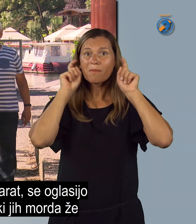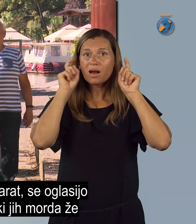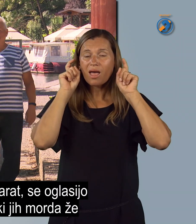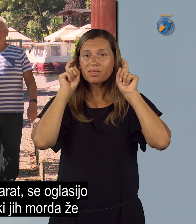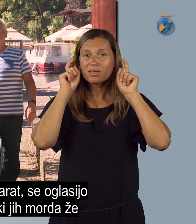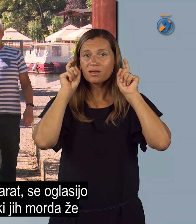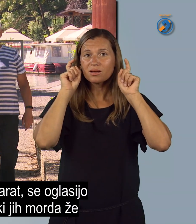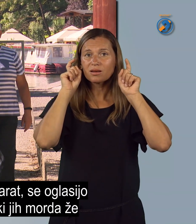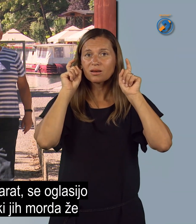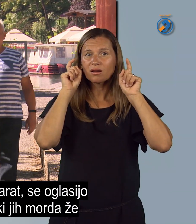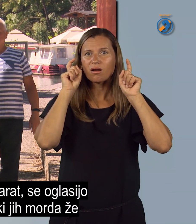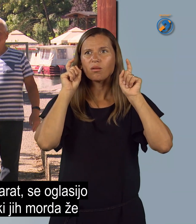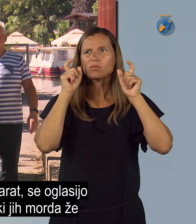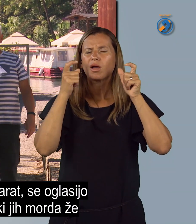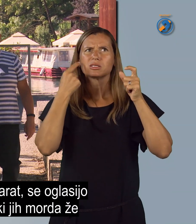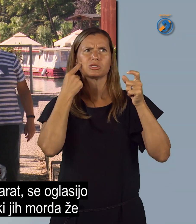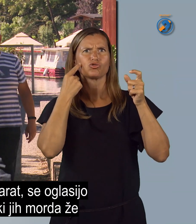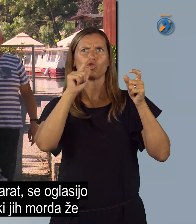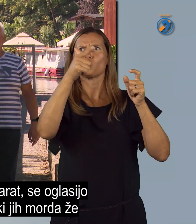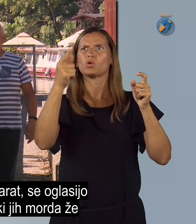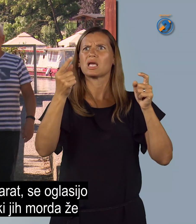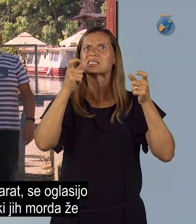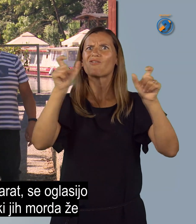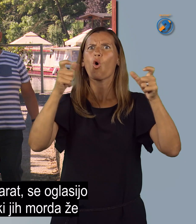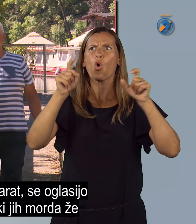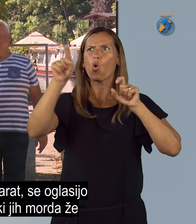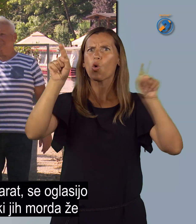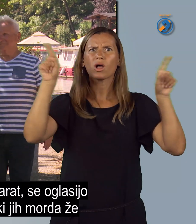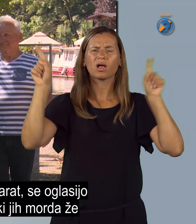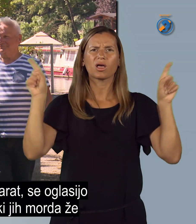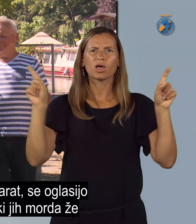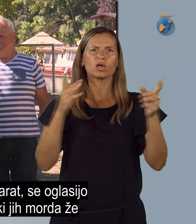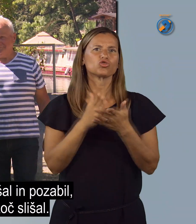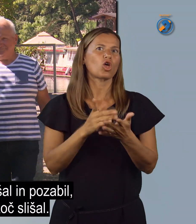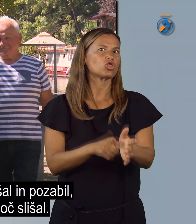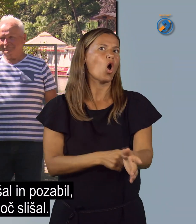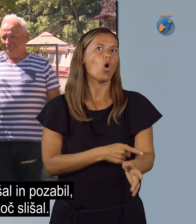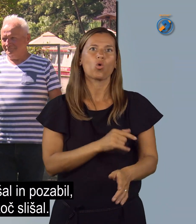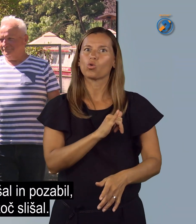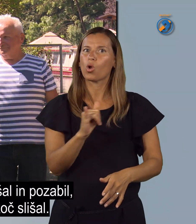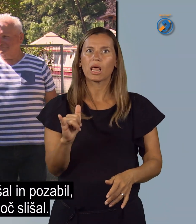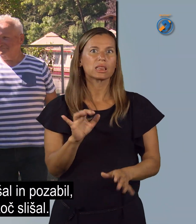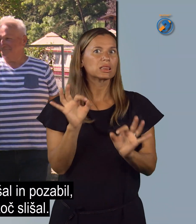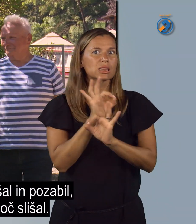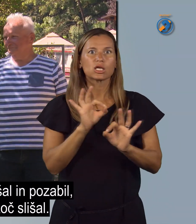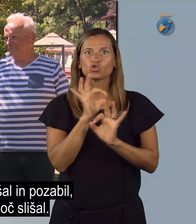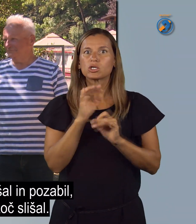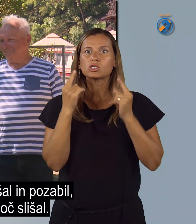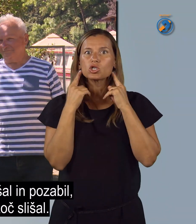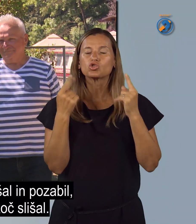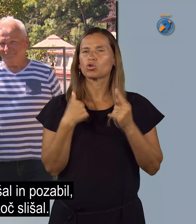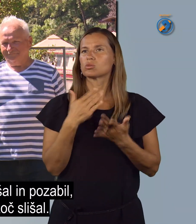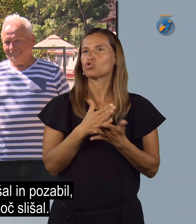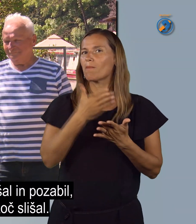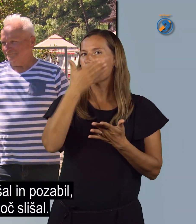se oglasijo tudi drugi zvoki, ki jih morda že toliko let nisi slišal, da